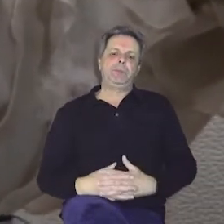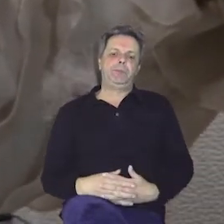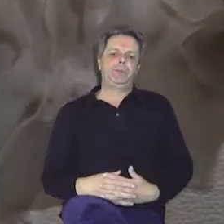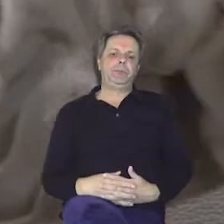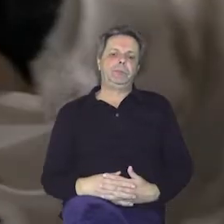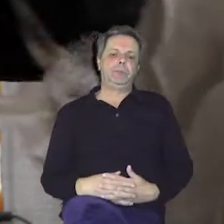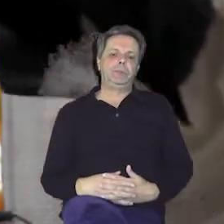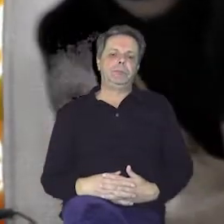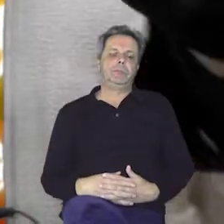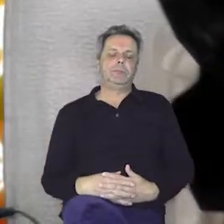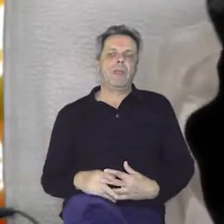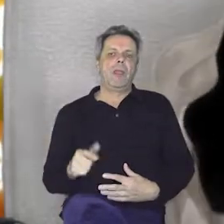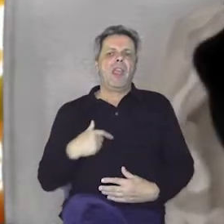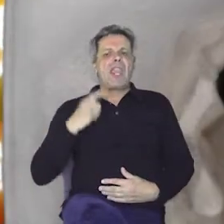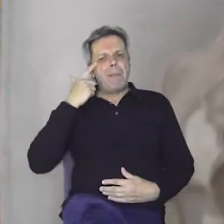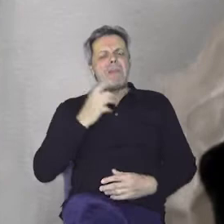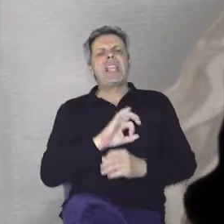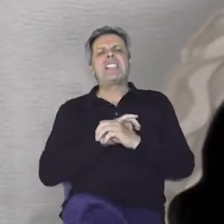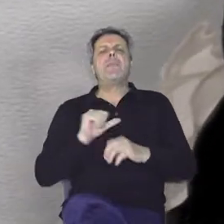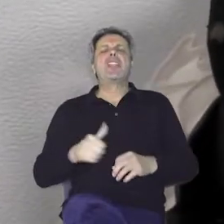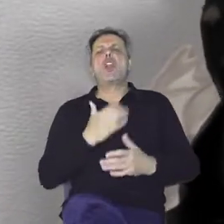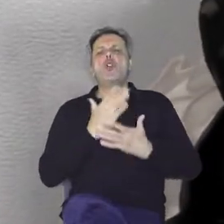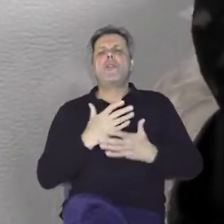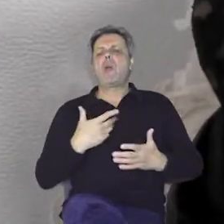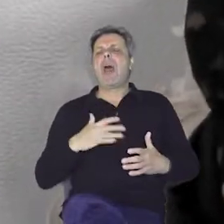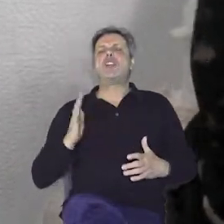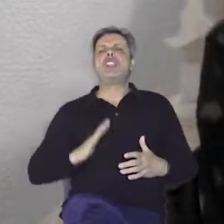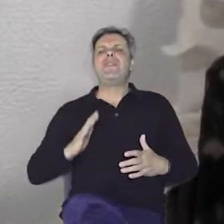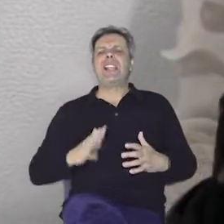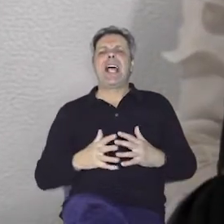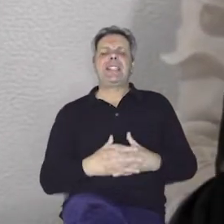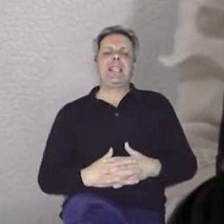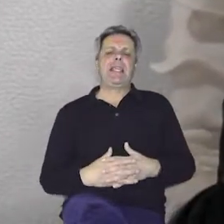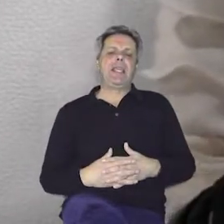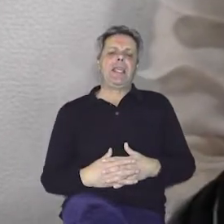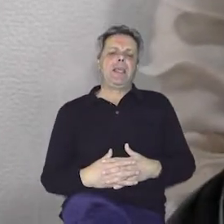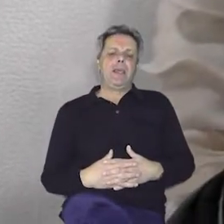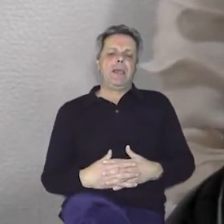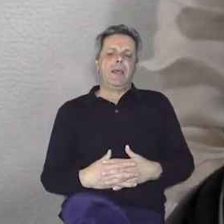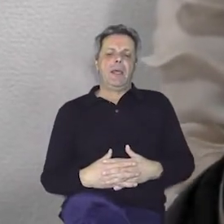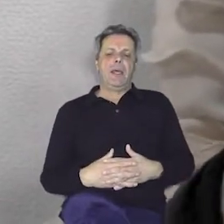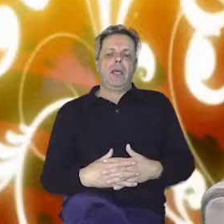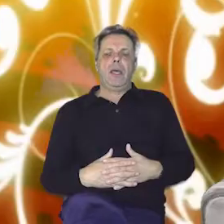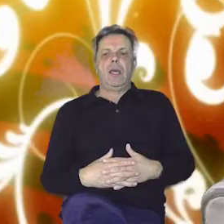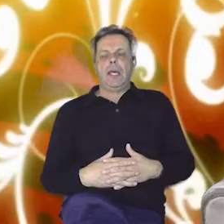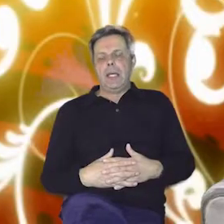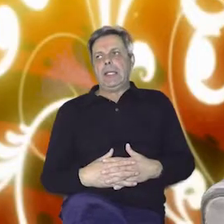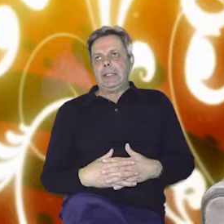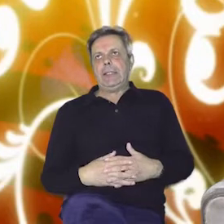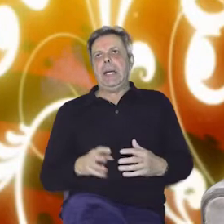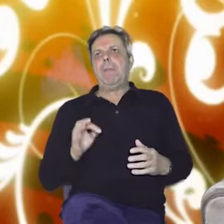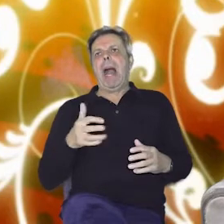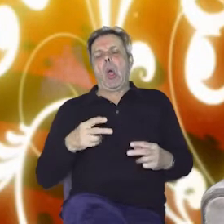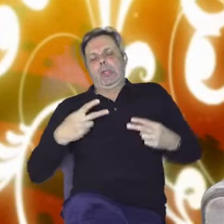Pa ja mislim da je smrt još uvijek u našoj civilizaciji na neki način još uvijek malo tabuizirana, o tome se